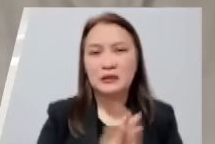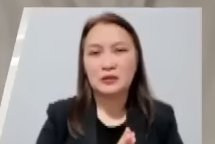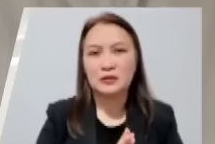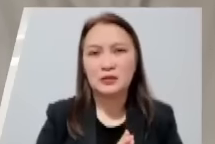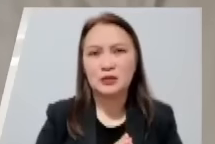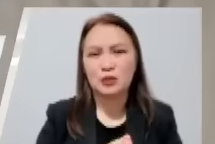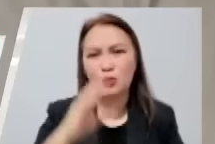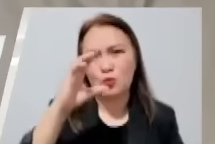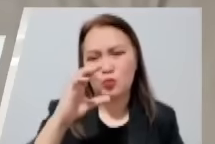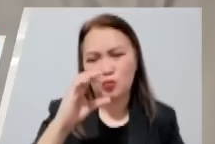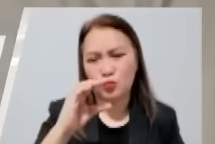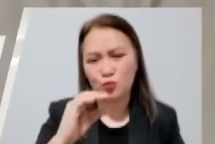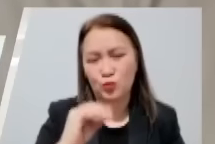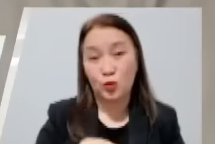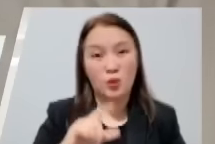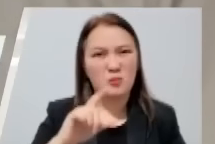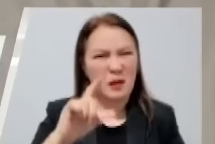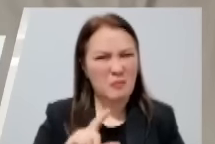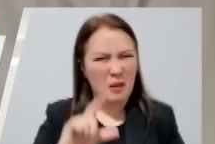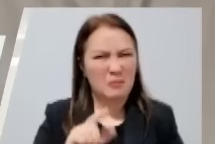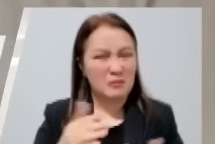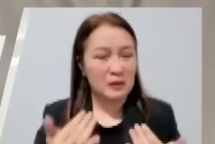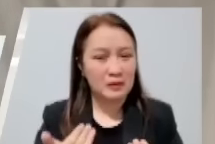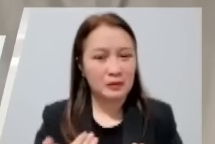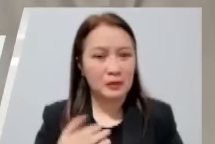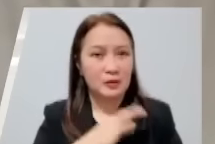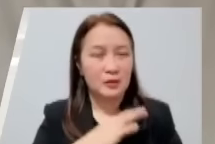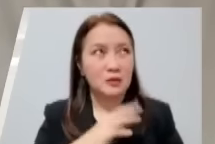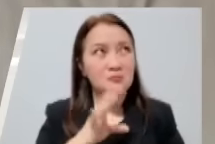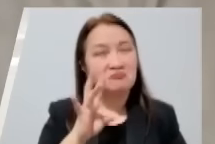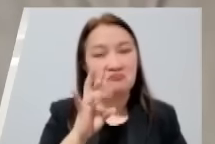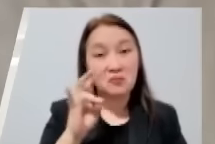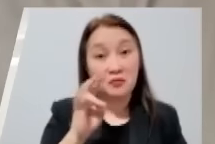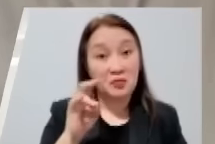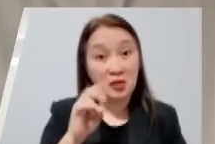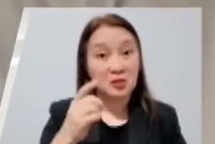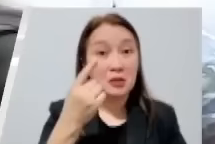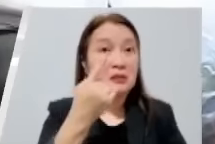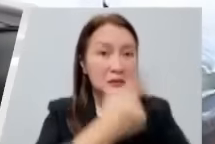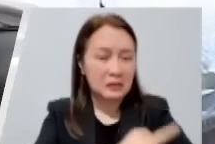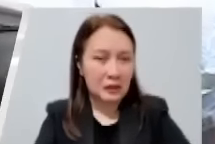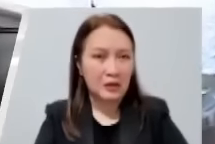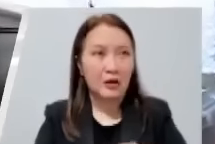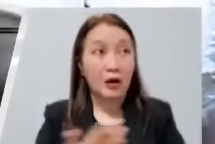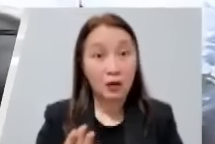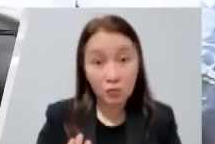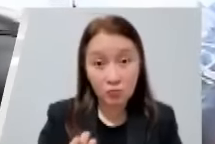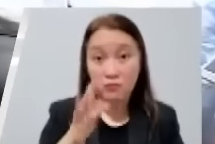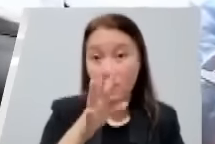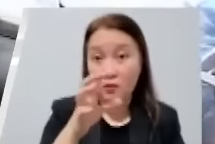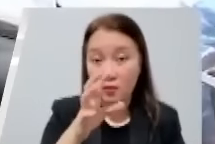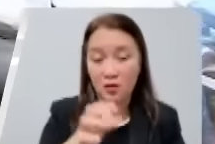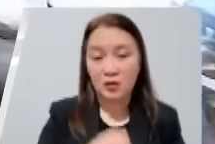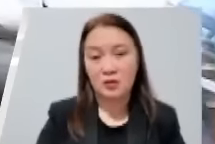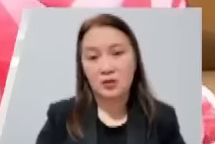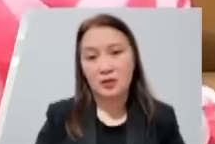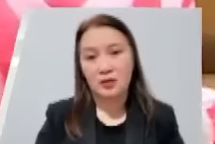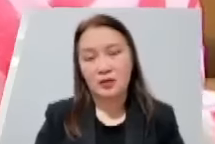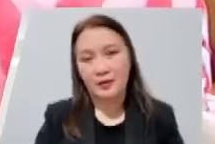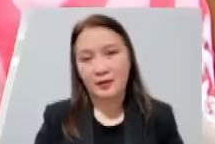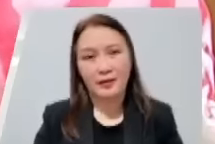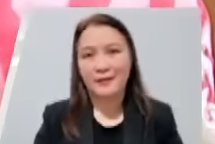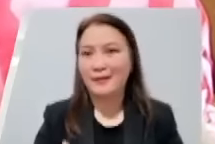kumikita kami ng halimbawa mga 700, ngayon nasa mga 500 na lang. Halos hindi na raw nila matustusan ang mga